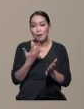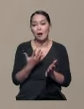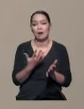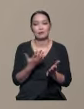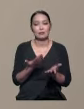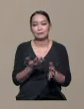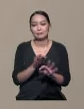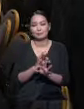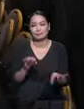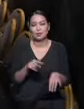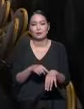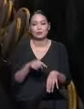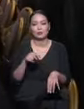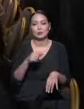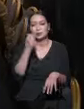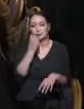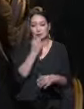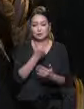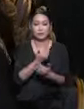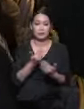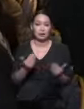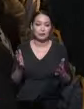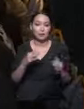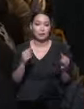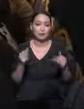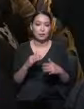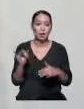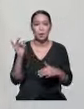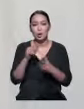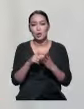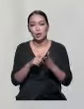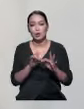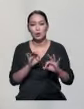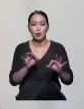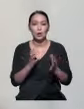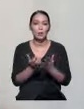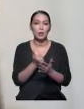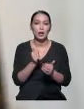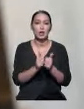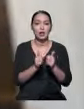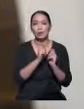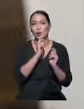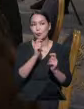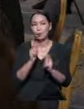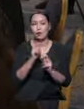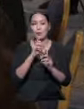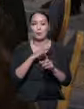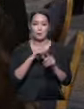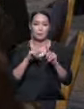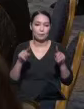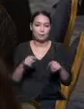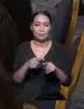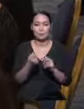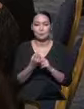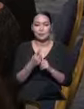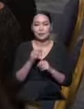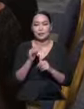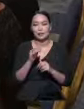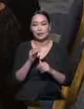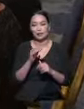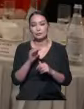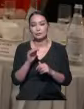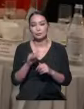вступление весеннее. Все собравшиеся делились историями успеха. Каждый вручили подарки. Еще свыше 11 тысяч многодетных мам